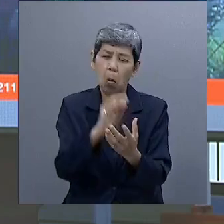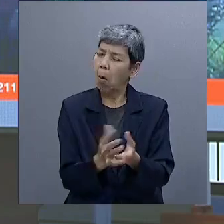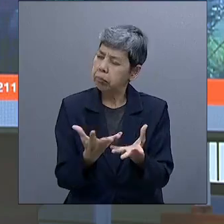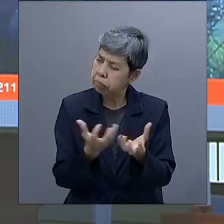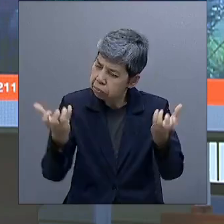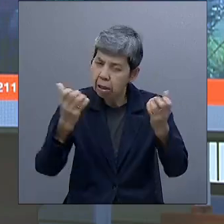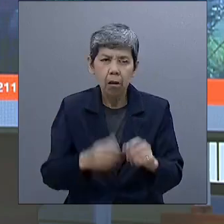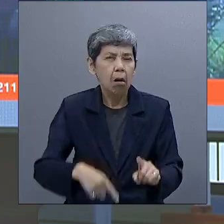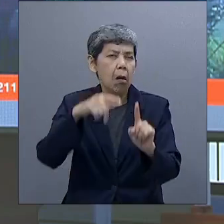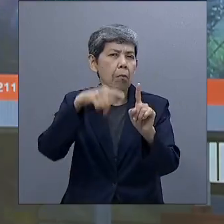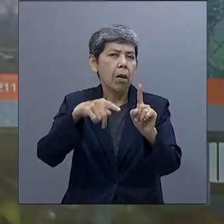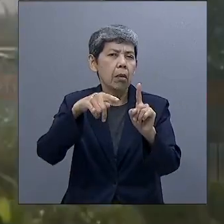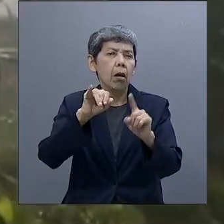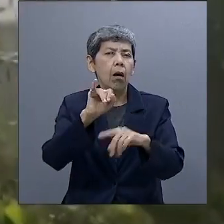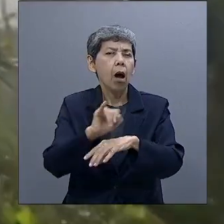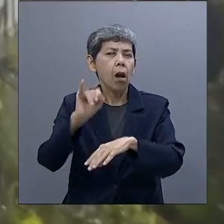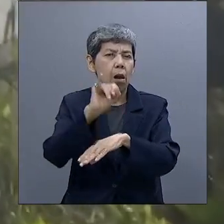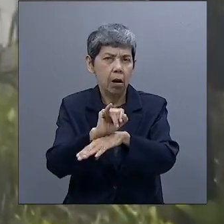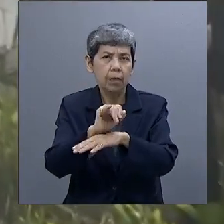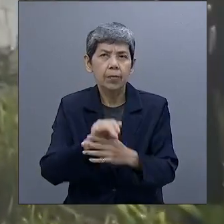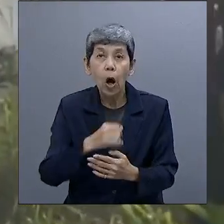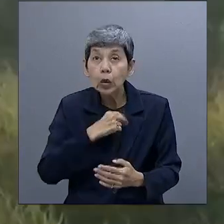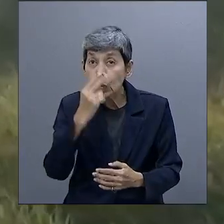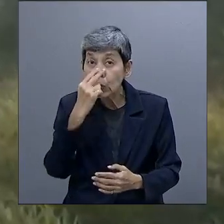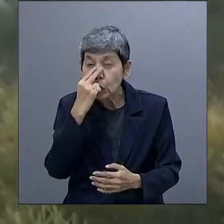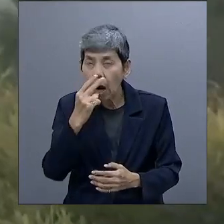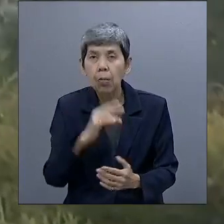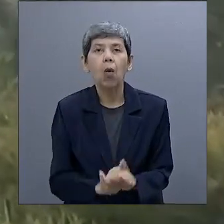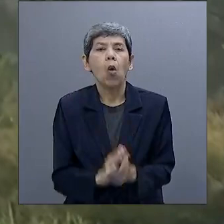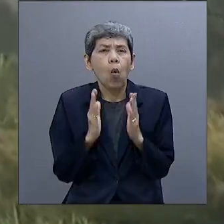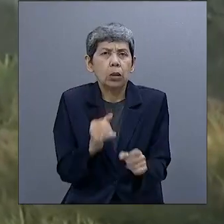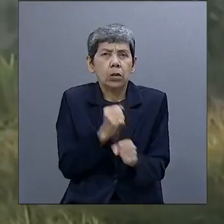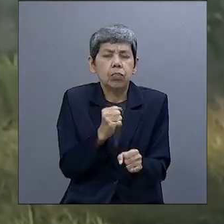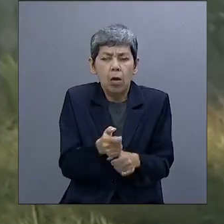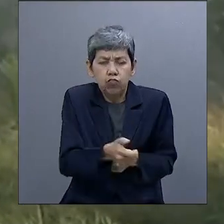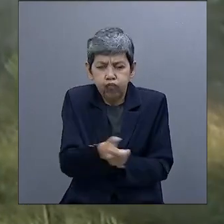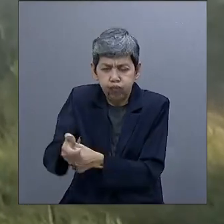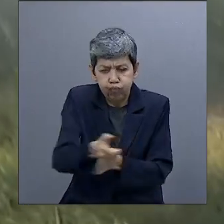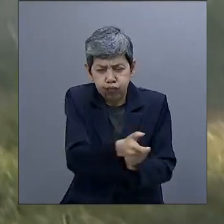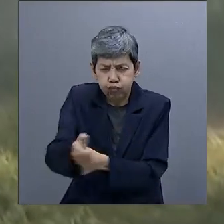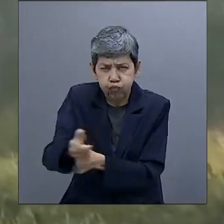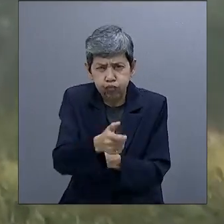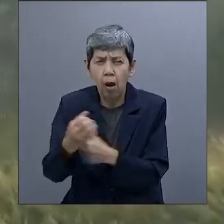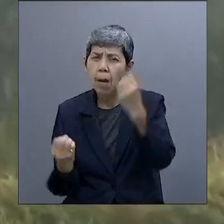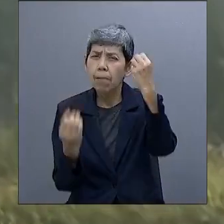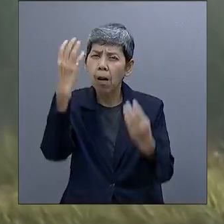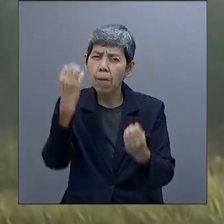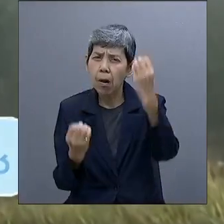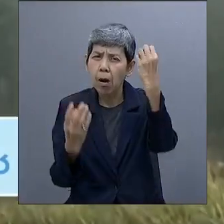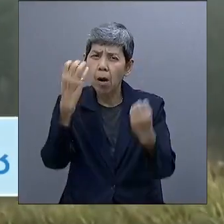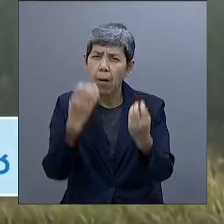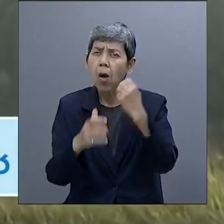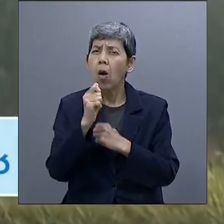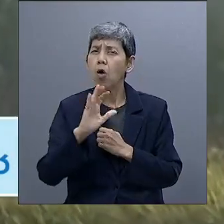ไร่ด้วยกันค่ะนี่เลยค่ะคุณผู้ชมเจ้าหน้าที่นะคะควบคุมไฟป่าของกรมอุทยานแห่งช